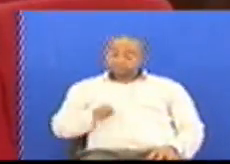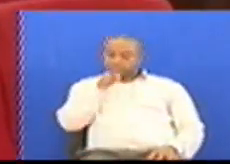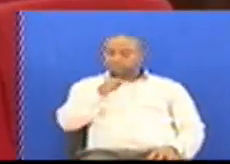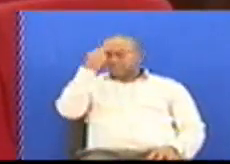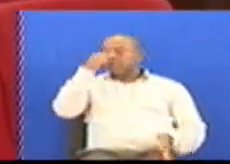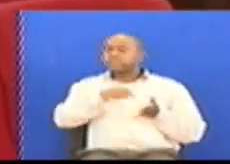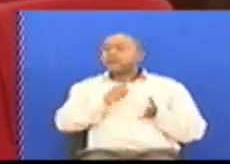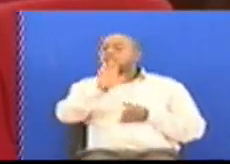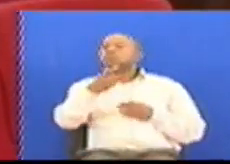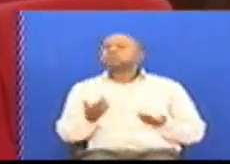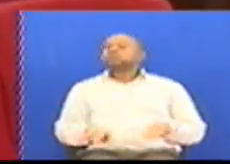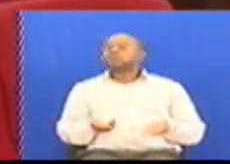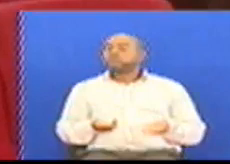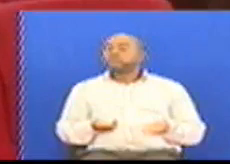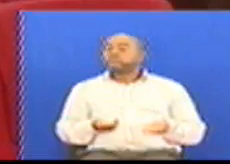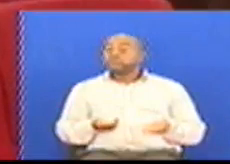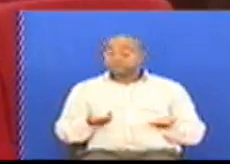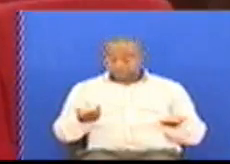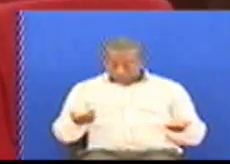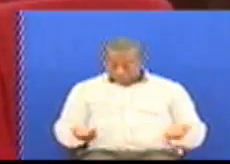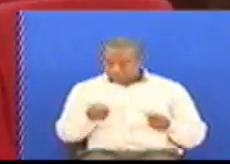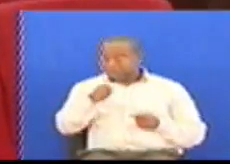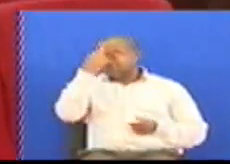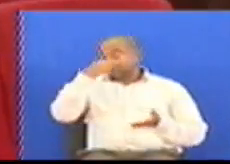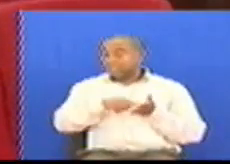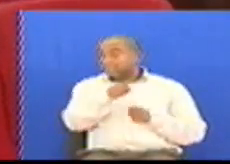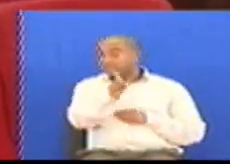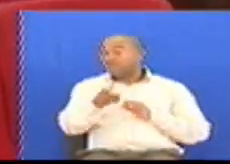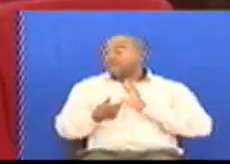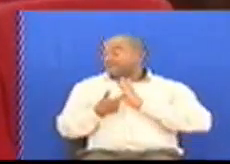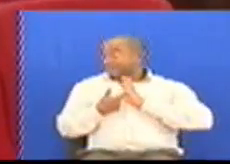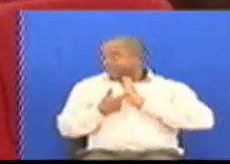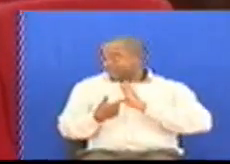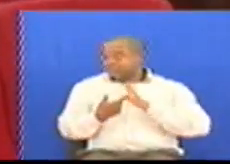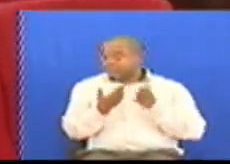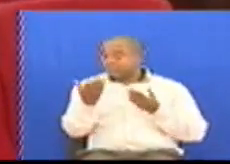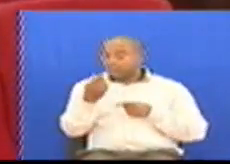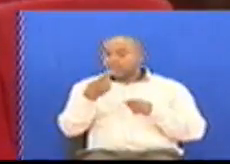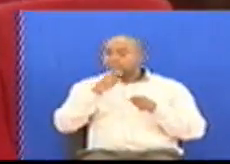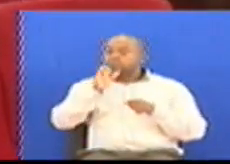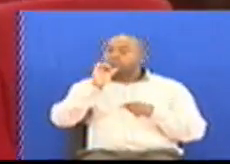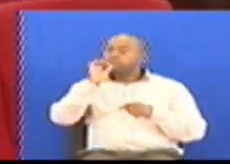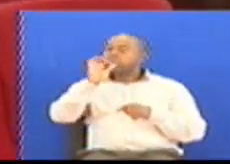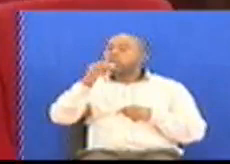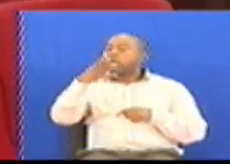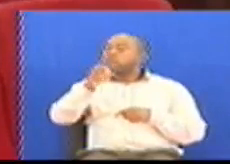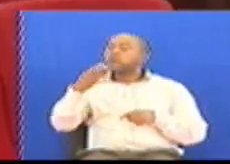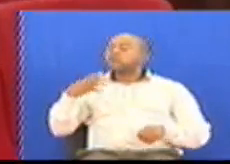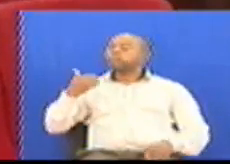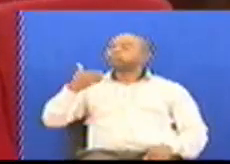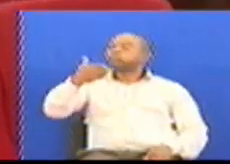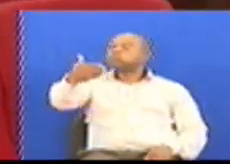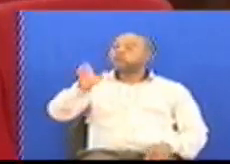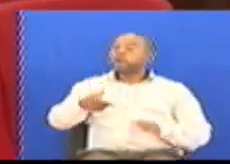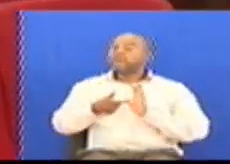Mheshimiwa naibu spika, inaonyesha kwamba kama miaka 40 lilikuwa linaongozwa